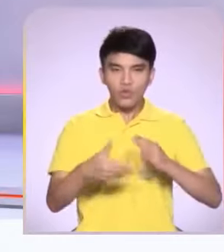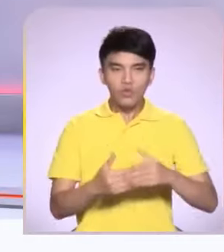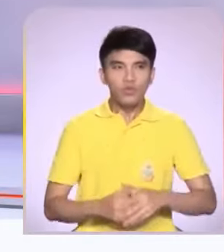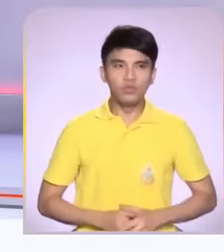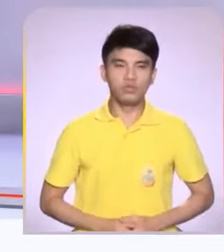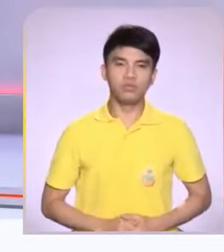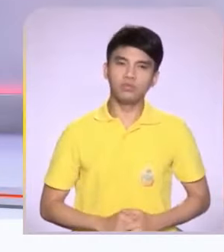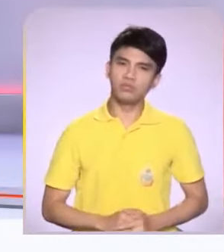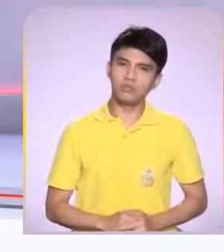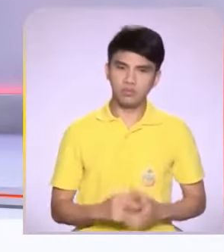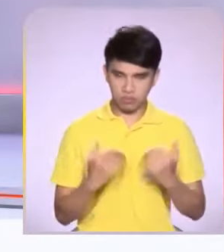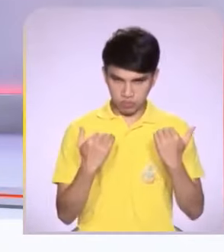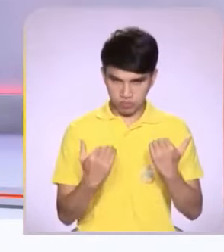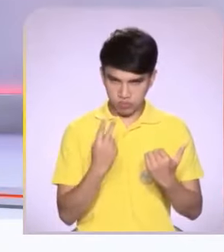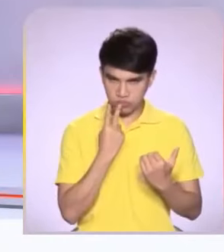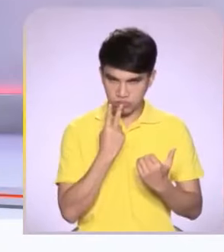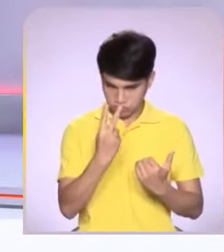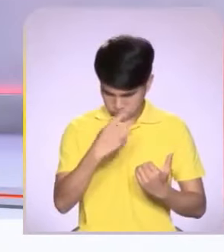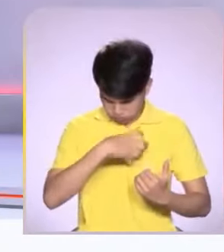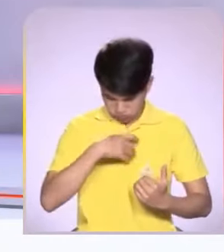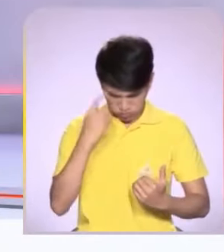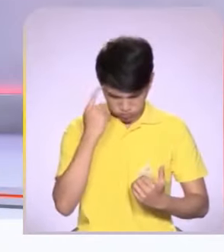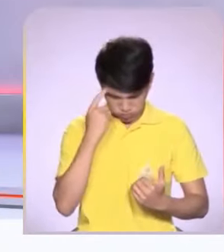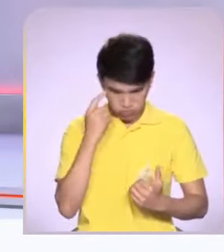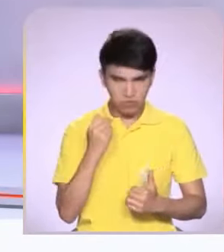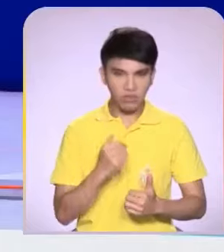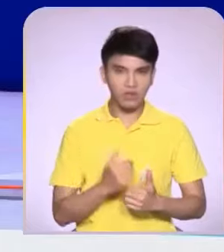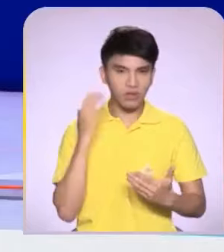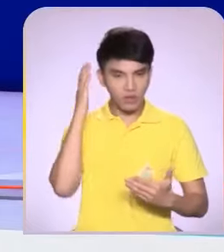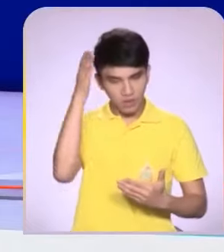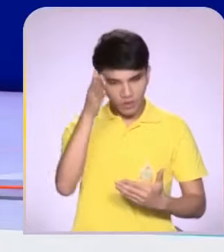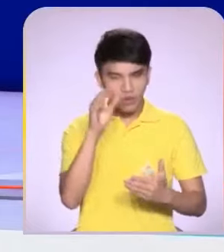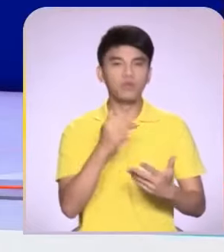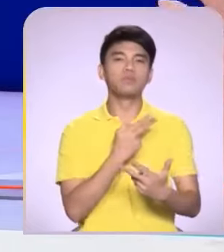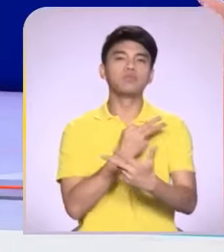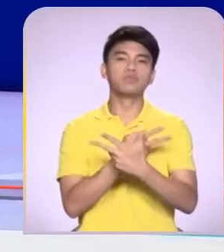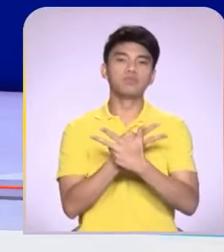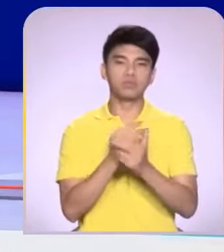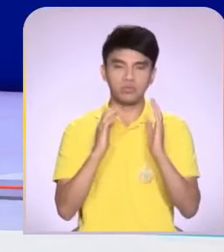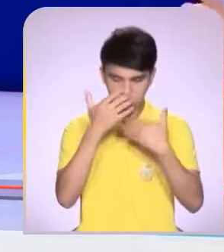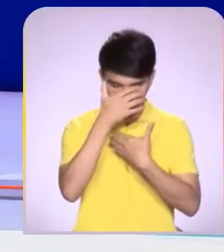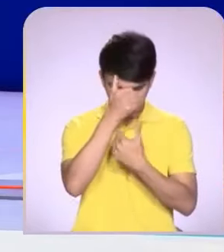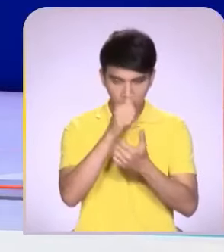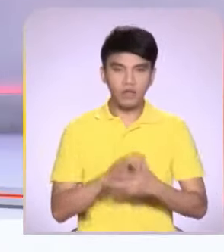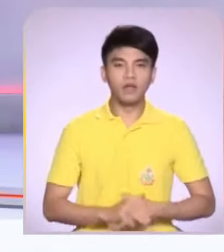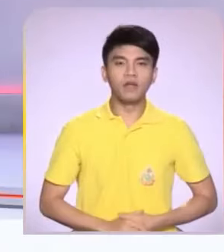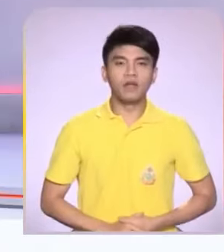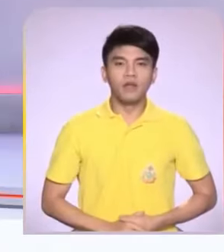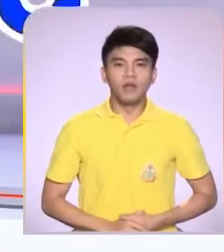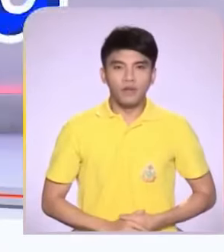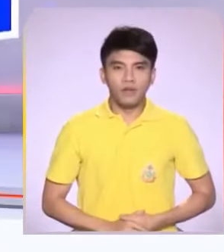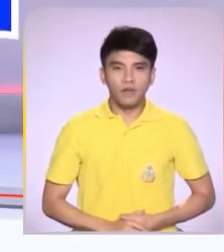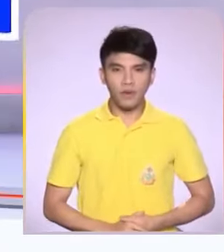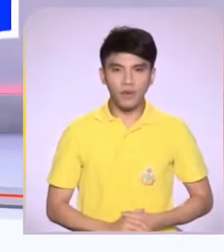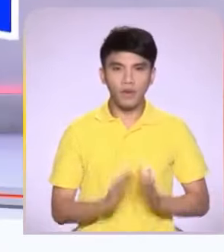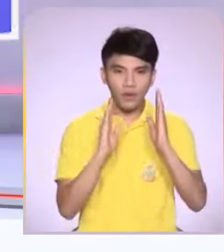งบุญและทุกๆคนนะอาจารย์กำลังจับตาอยู่ว่าคดีนี้มันจะเป็นยังไงสำหรับดีไอคอนกรุ๊ปค่ะคนให้ความสนใจกันแบบเยอะมากจริงอาจารย์ จริ